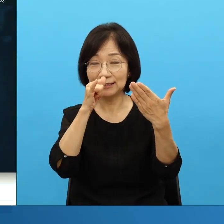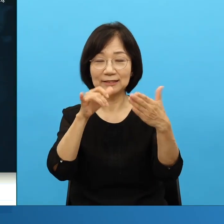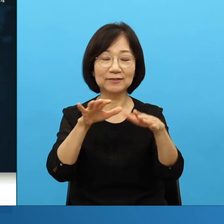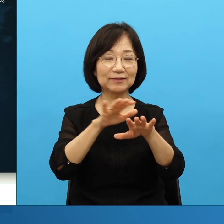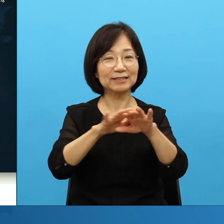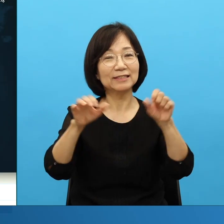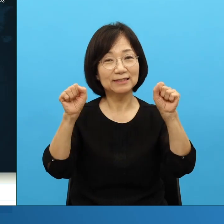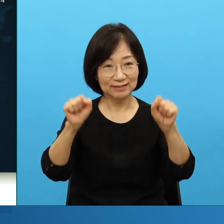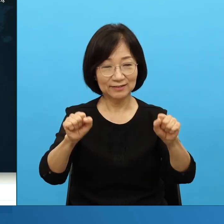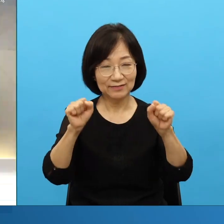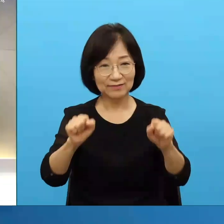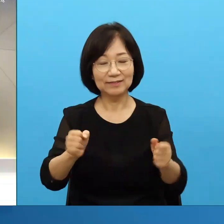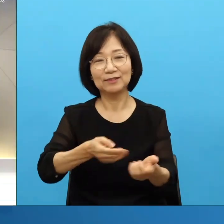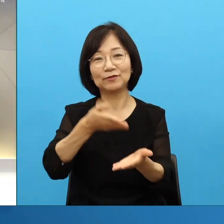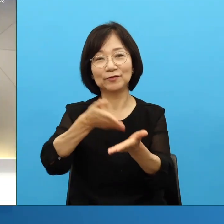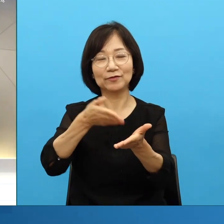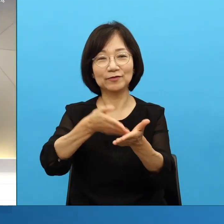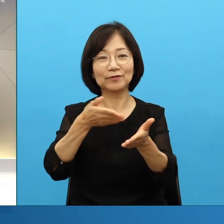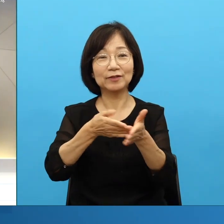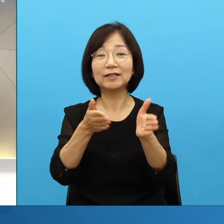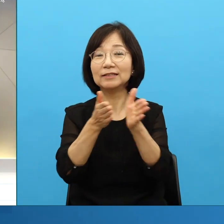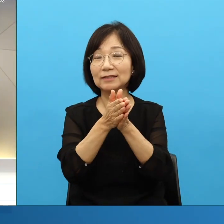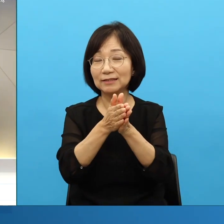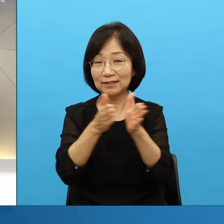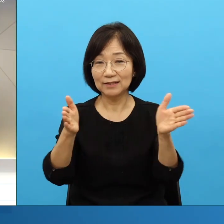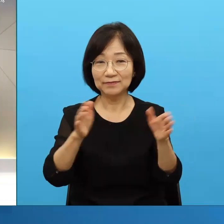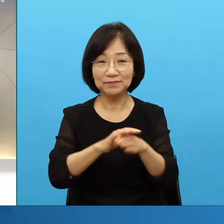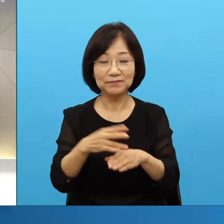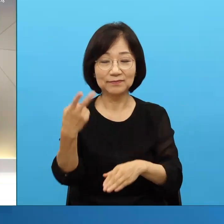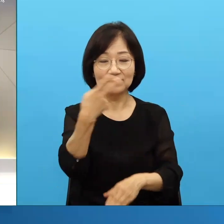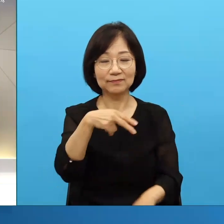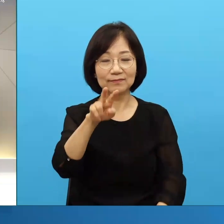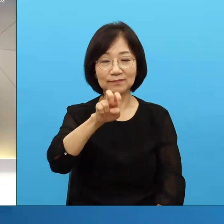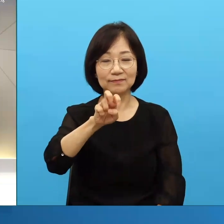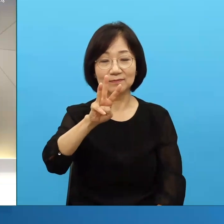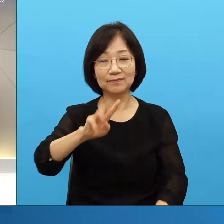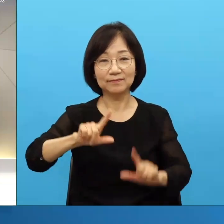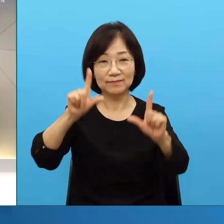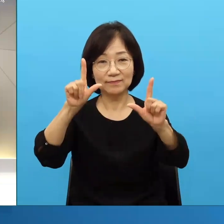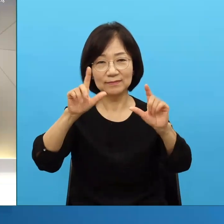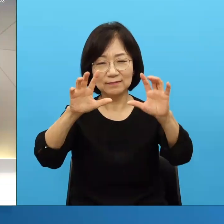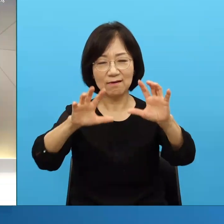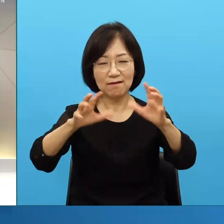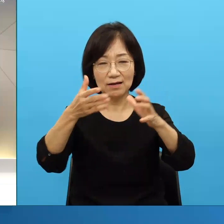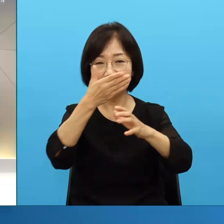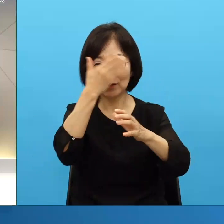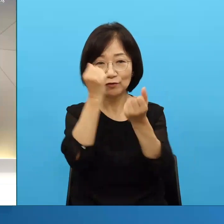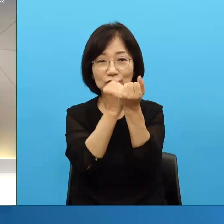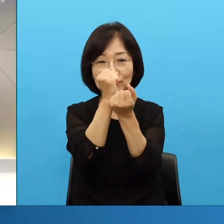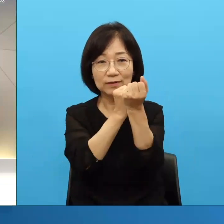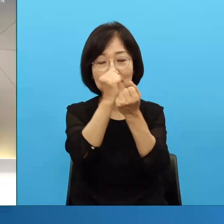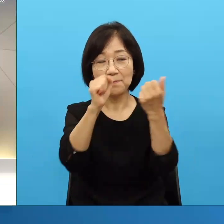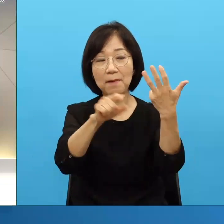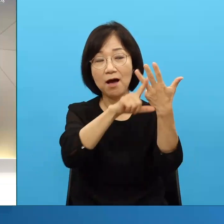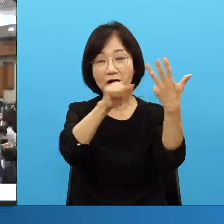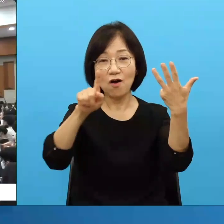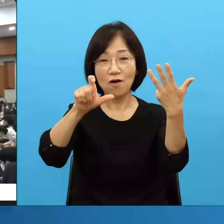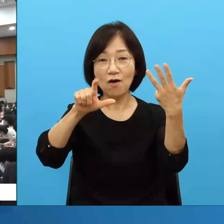안녕하십니까. RUTC 뉴스입니다. 2023 세계 청년 수련회가 오는 8월 15일 열립니다.